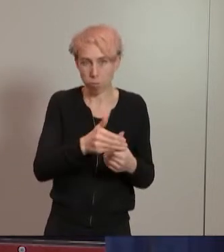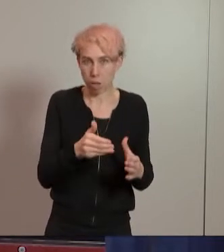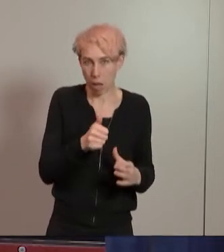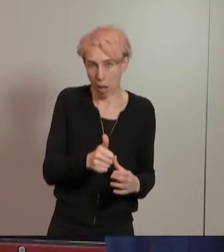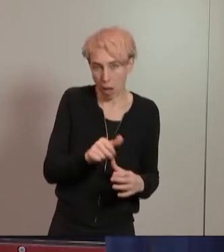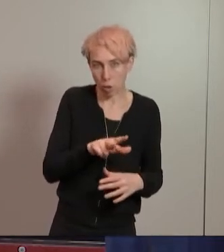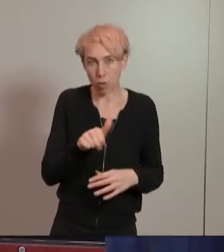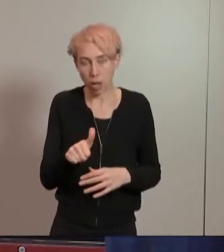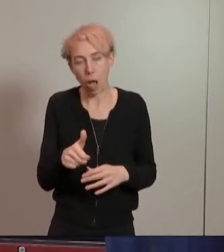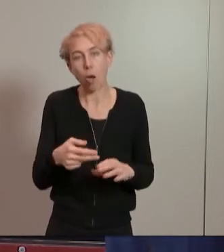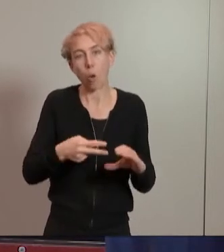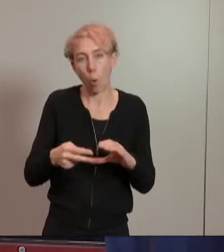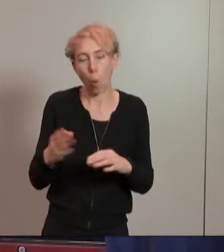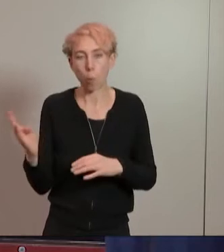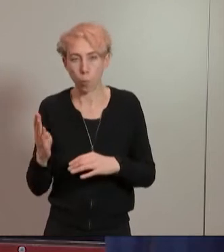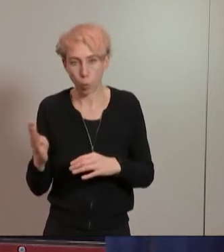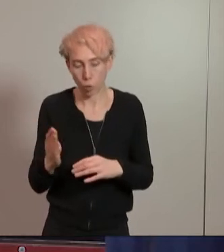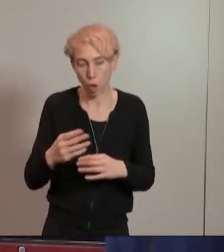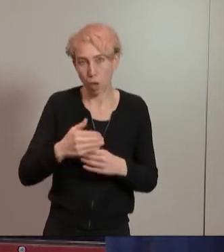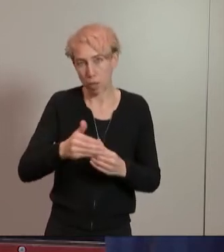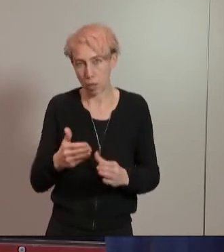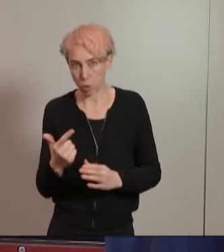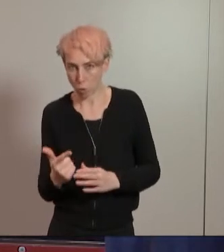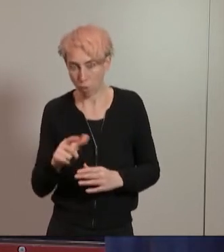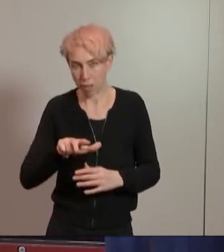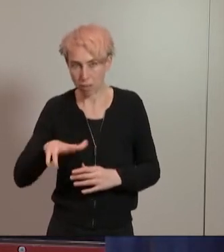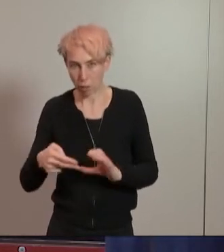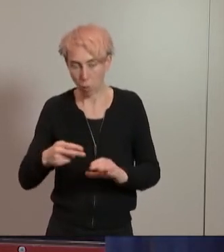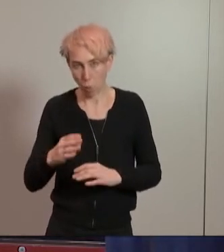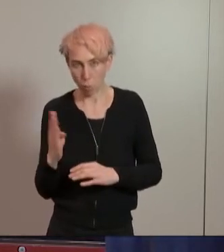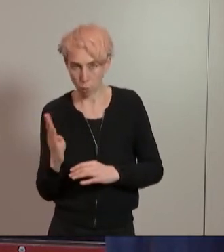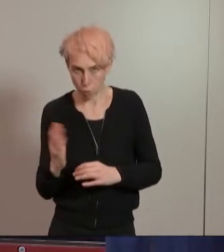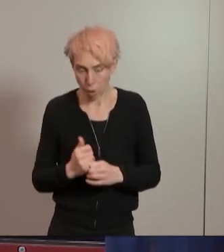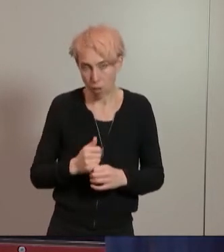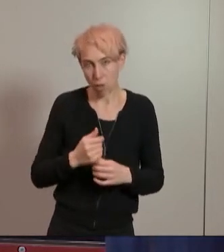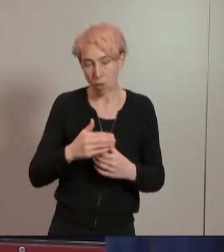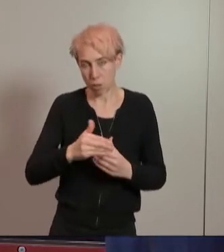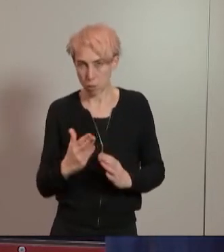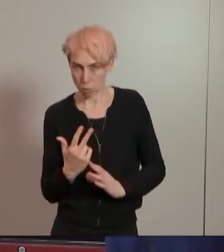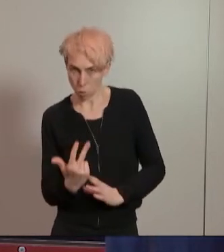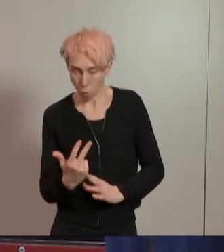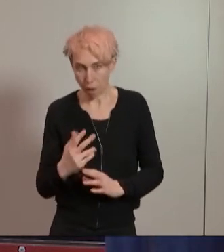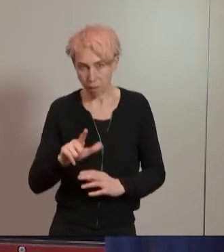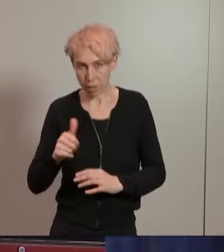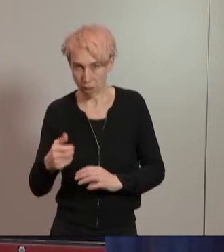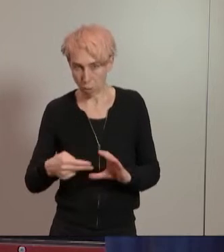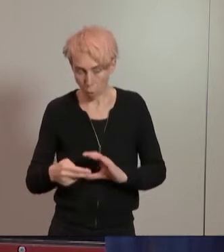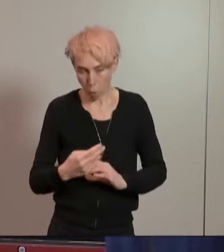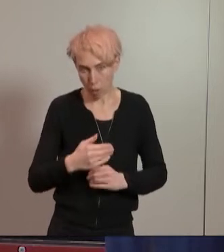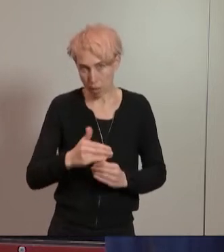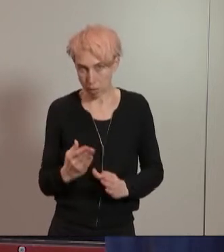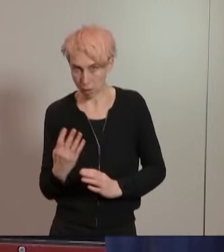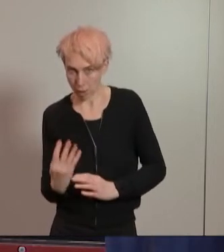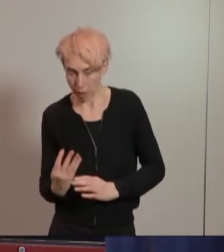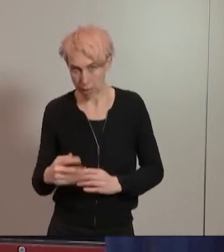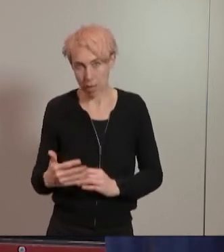31 euros brut, pour la tranche 2 à 25 euros brut, la tranche 3 21 euros, la tranche 4 15 euros. Ces